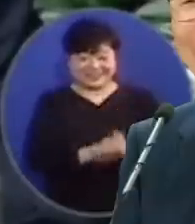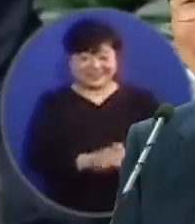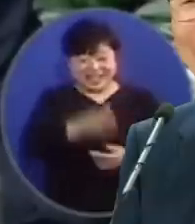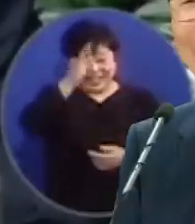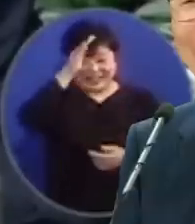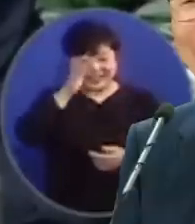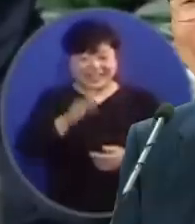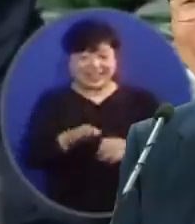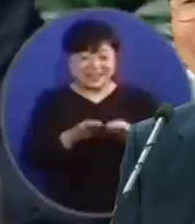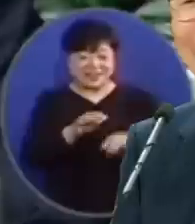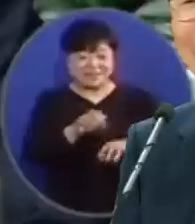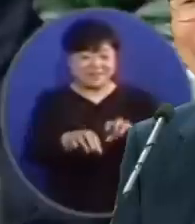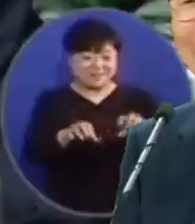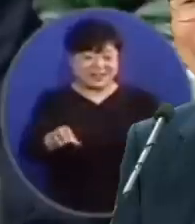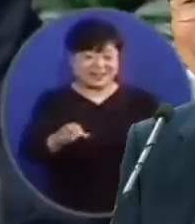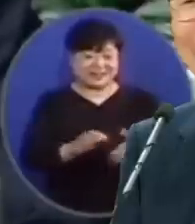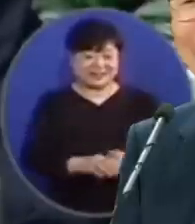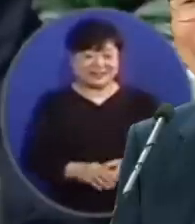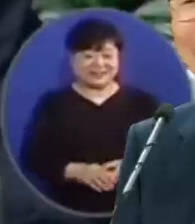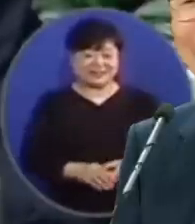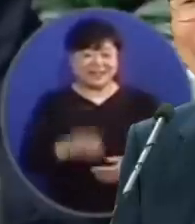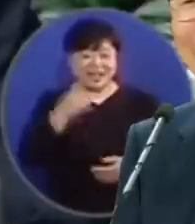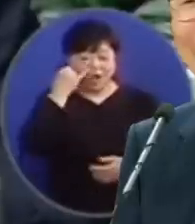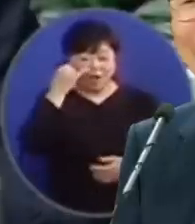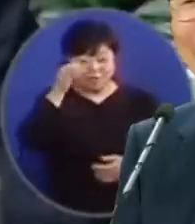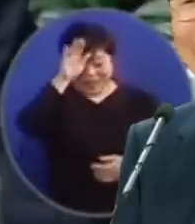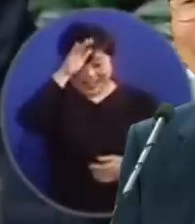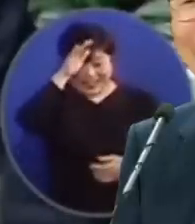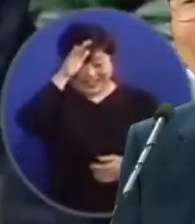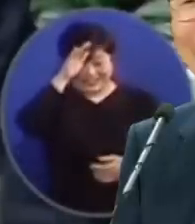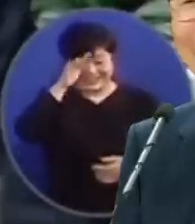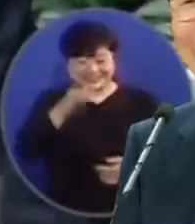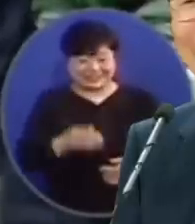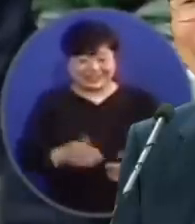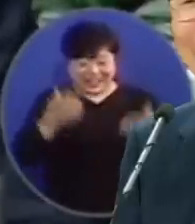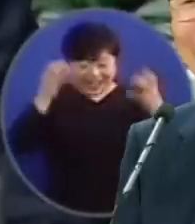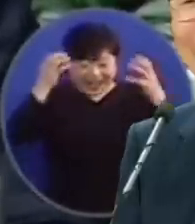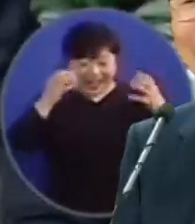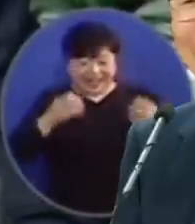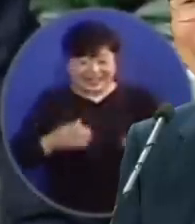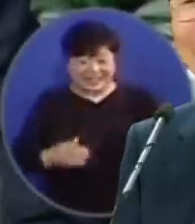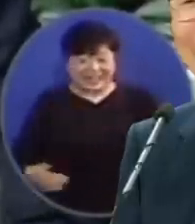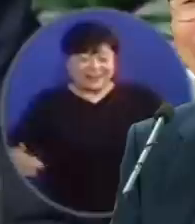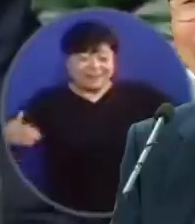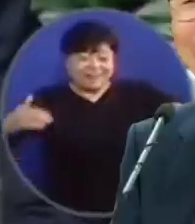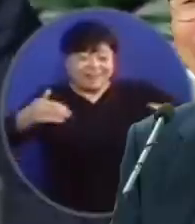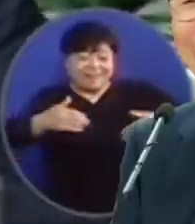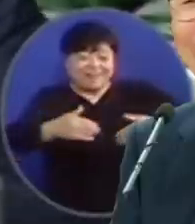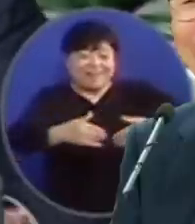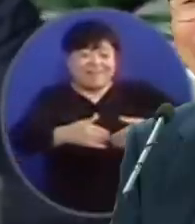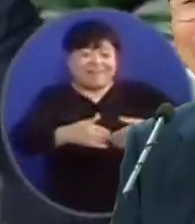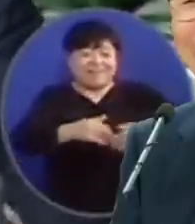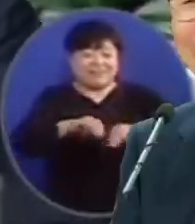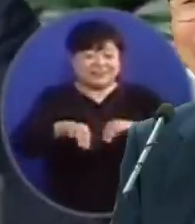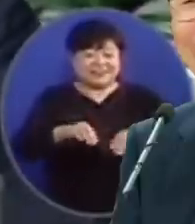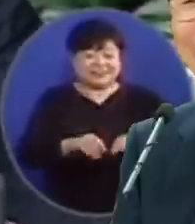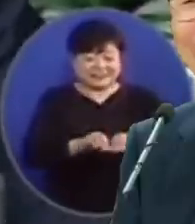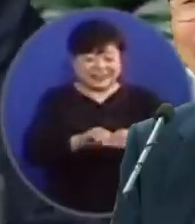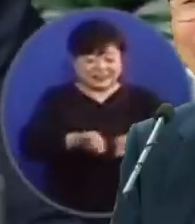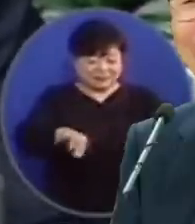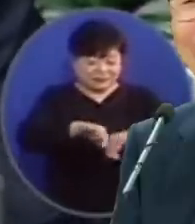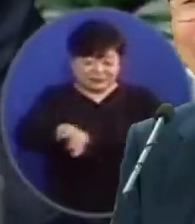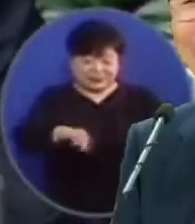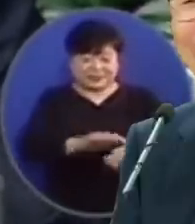닭이 마당에서 암탉이 병아리를 까서 병아리를 데리고서 정원으로 들어가서 땅을